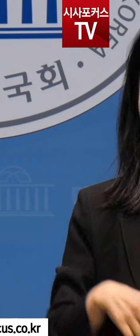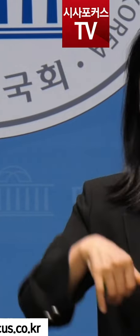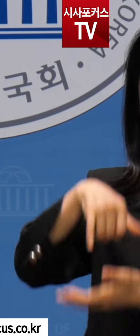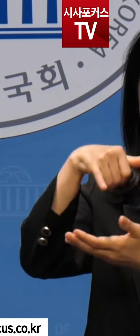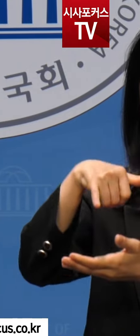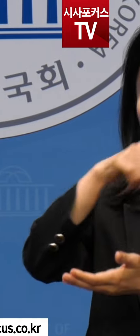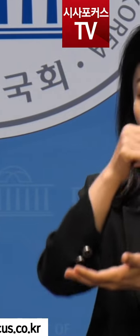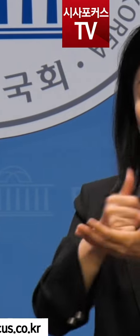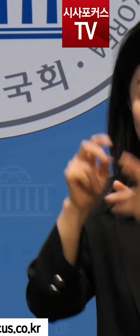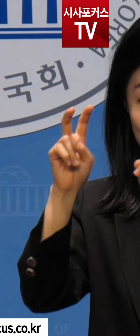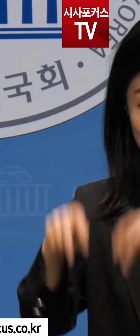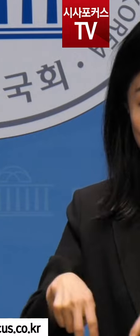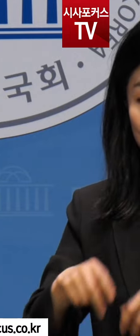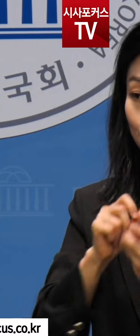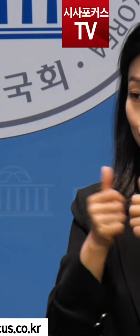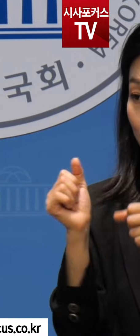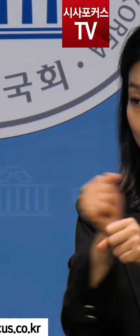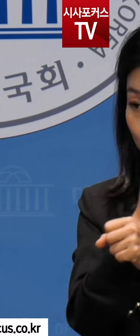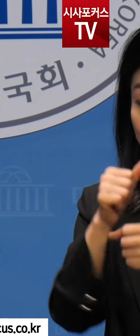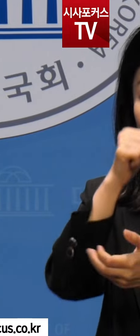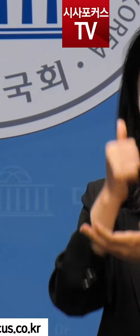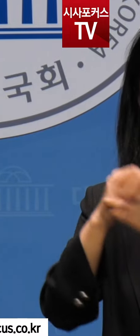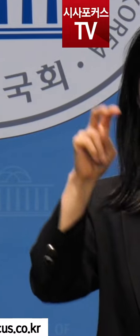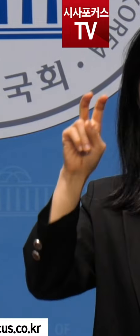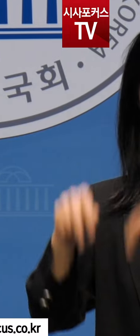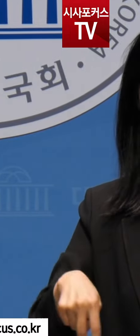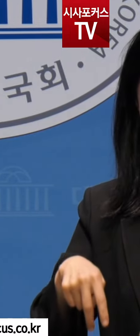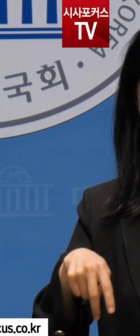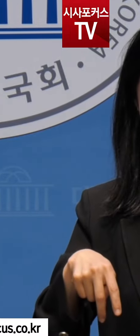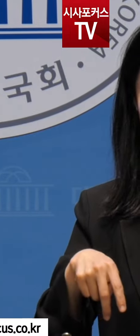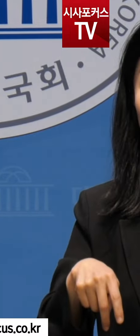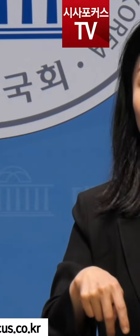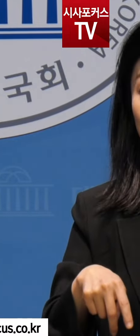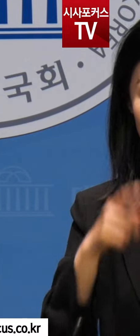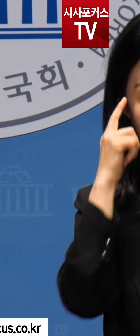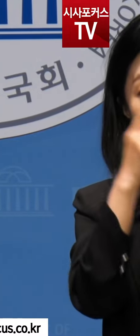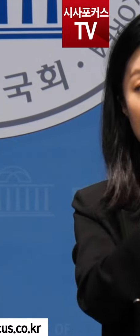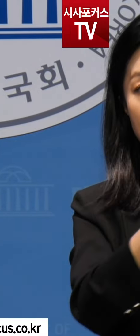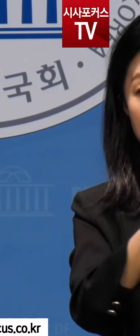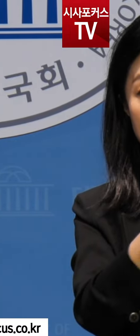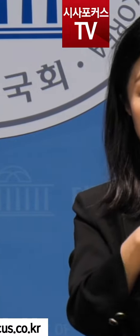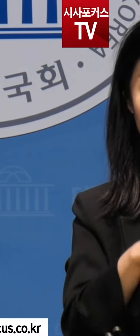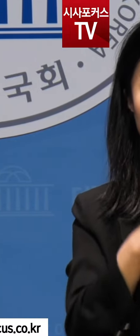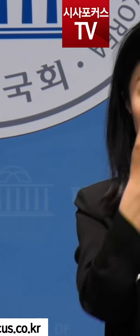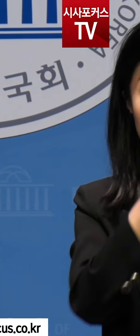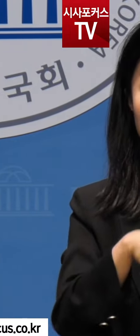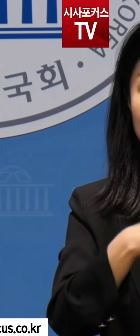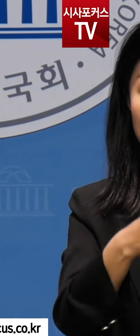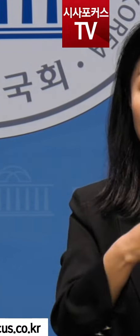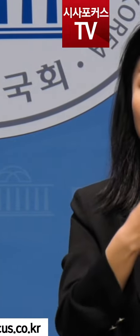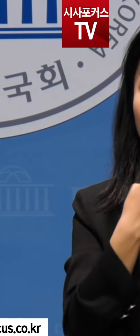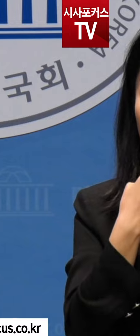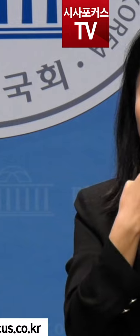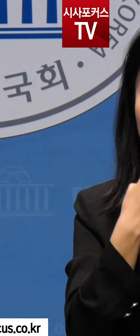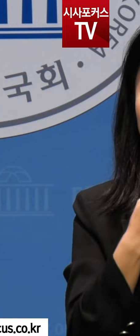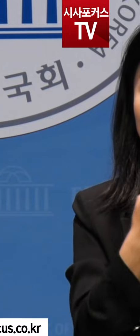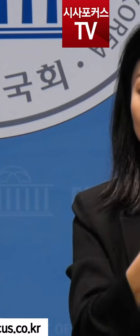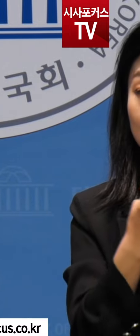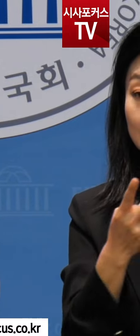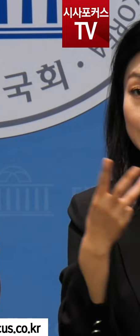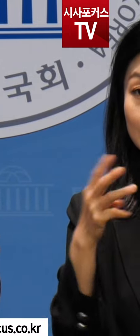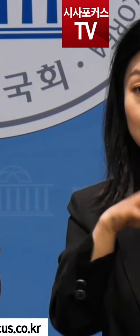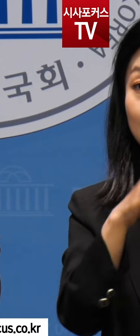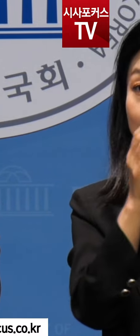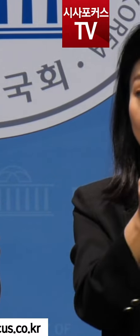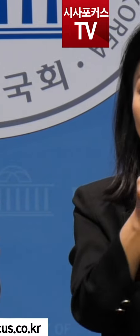이어서 주가 조작에 대한 면제부 수순받기입니다. 수사에 참여하지 않는 1, 2,